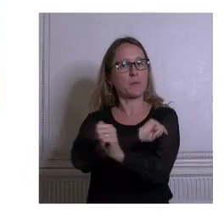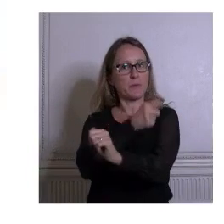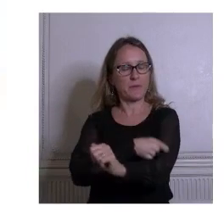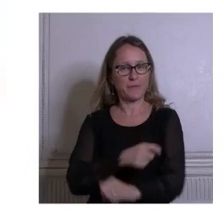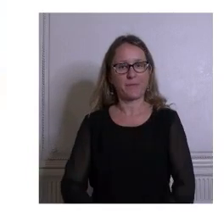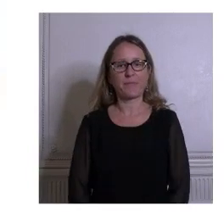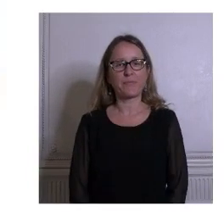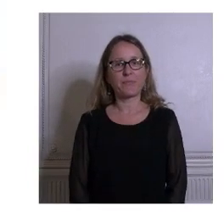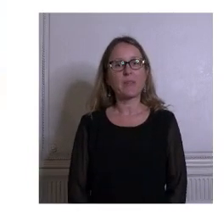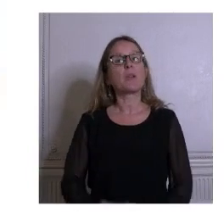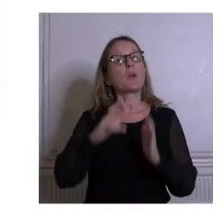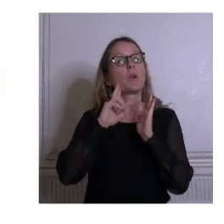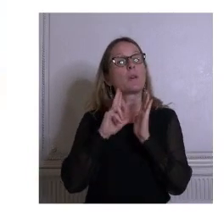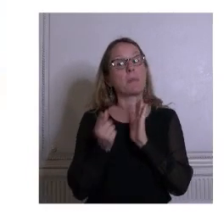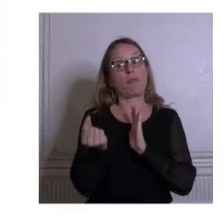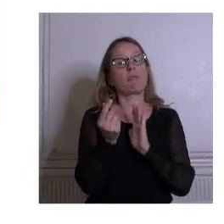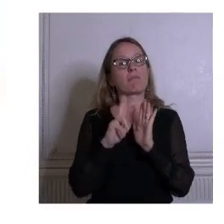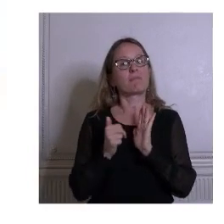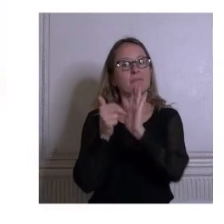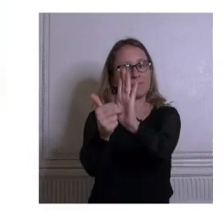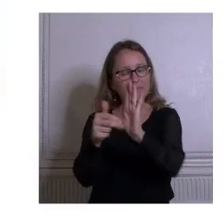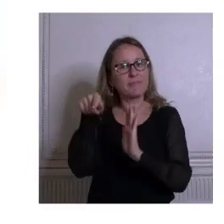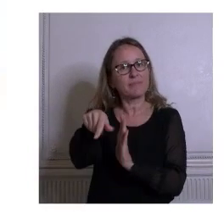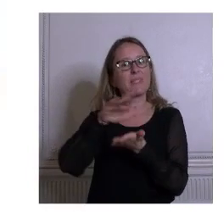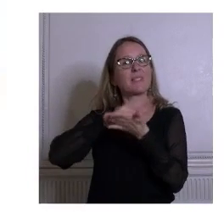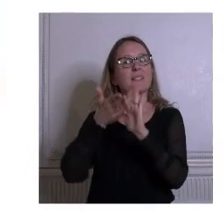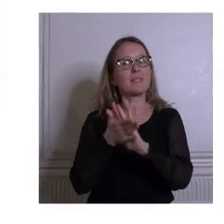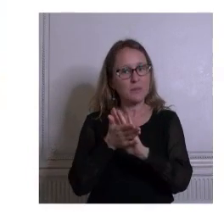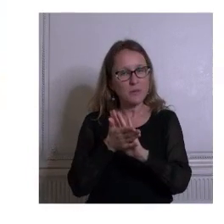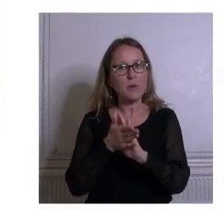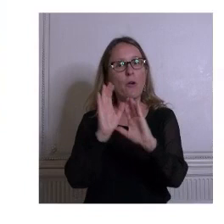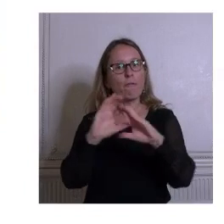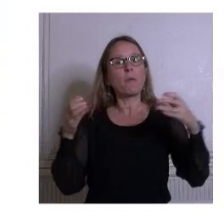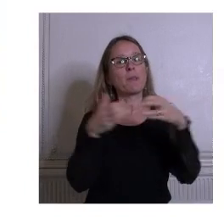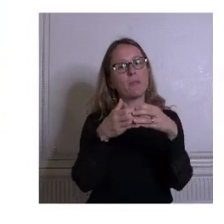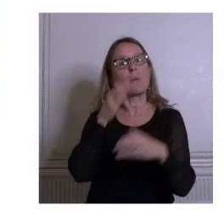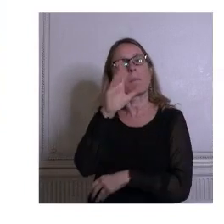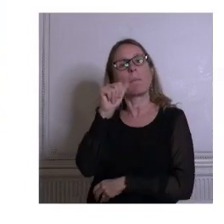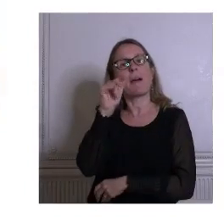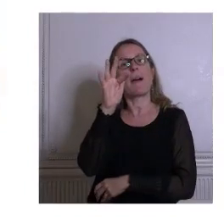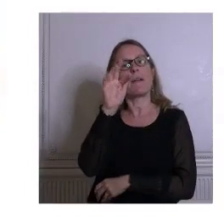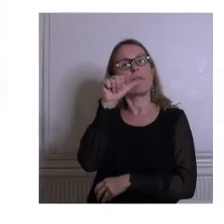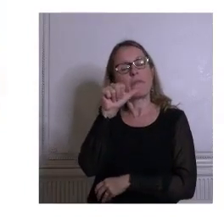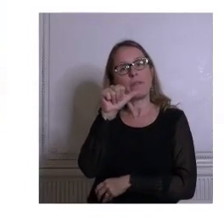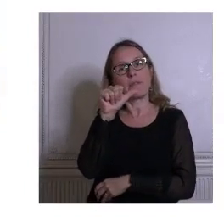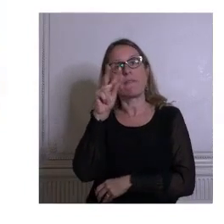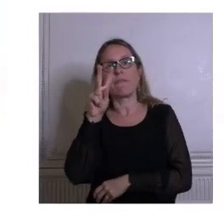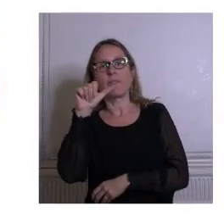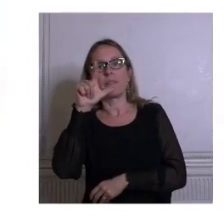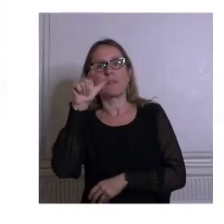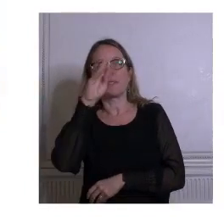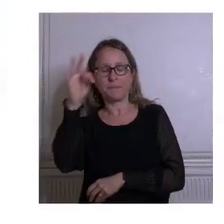avoir une discussion en off après le conseil municipal pour répondre à toutes les questions que tu pourrais ou vous pourriez vous poser sur ce